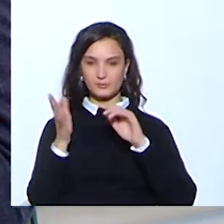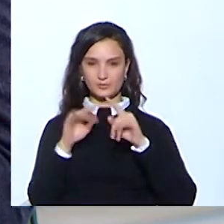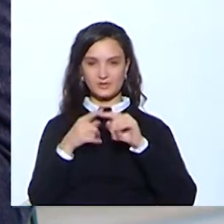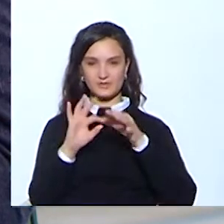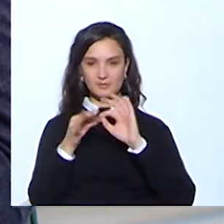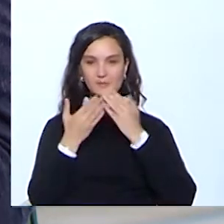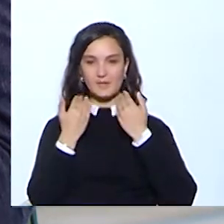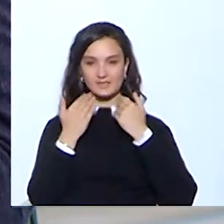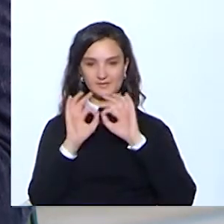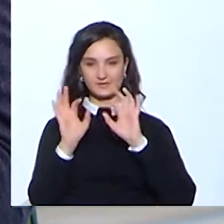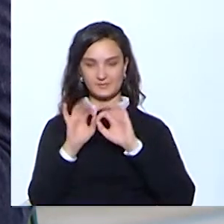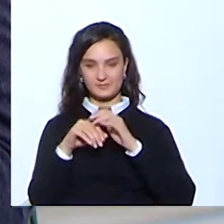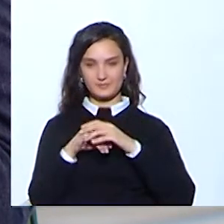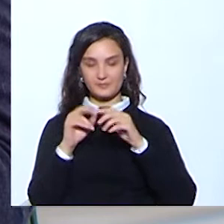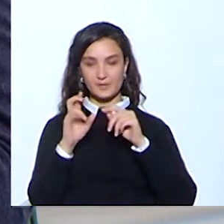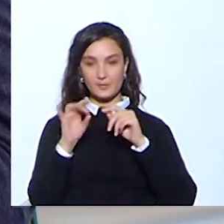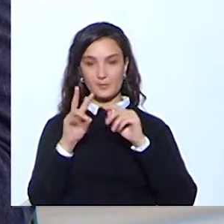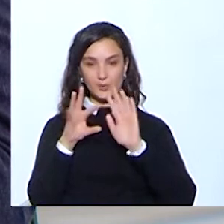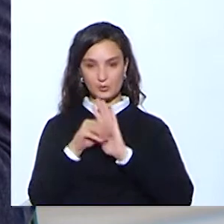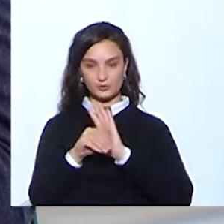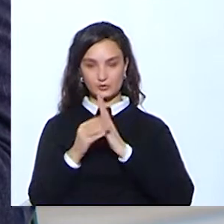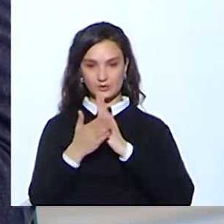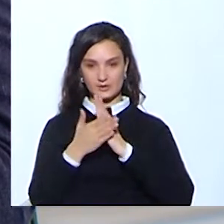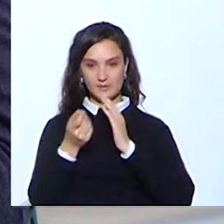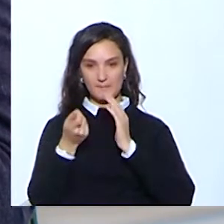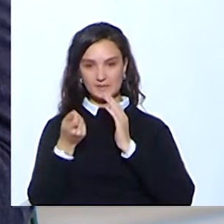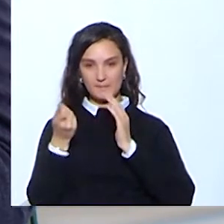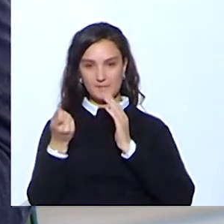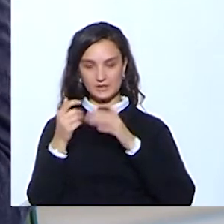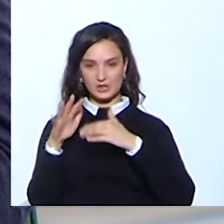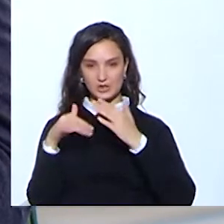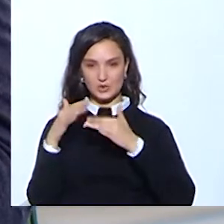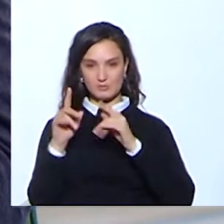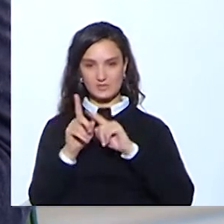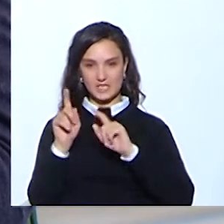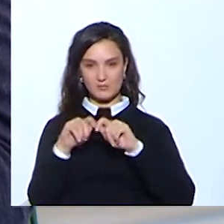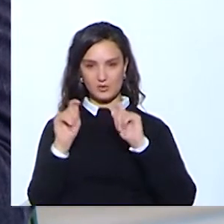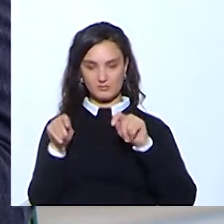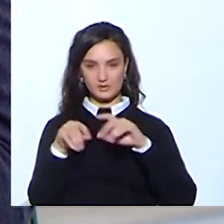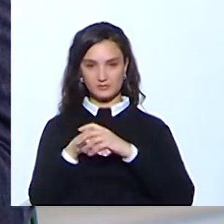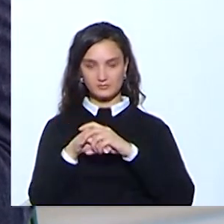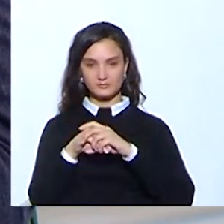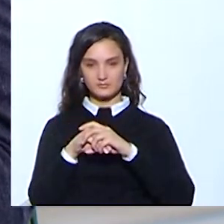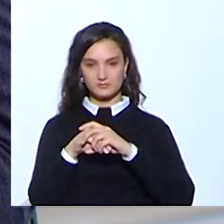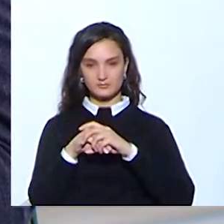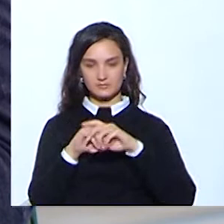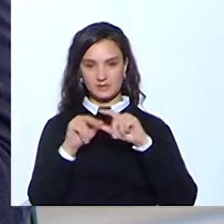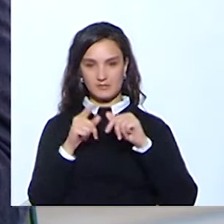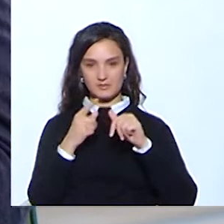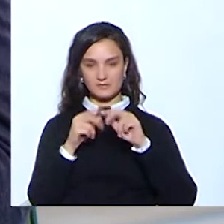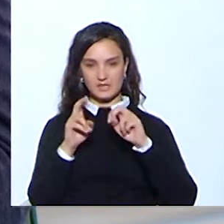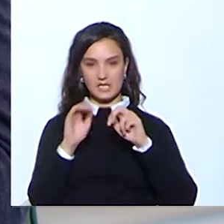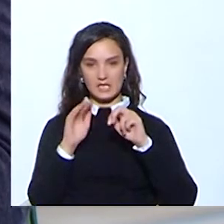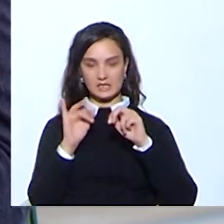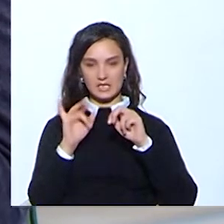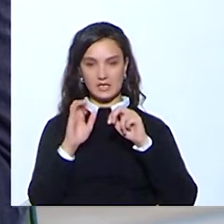ყველაფერი მარტივად ვთქვათ. ბროლში ხდება პატარ-პატარა შემოღრევების წარმოქმნა. და ამას ქვია